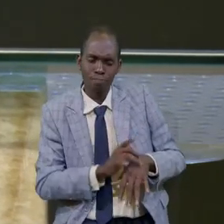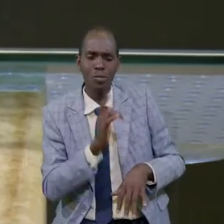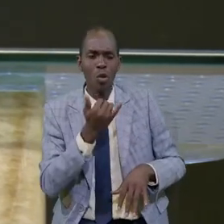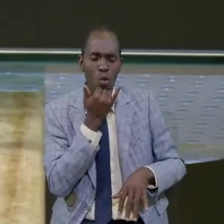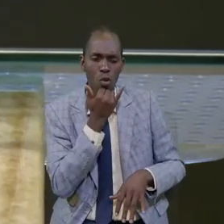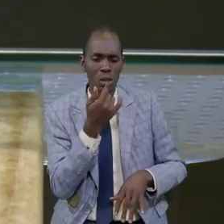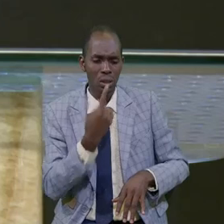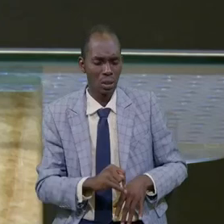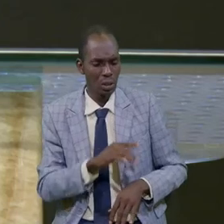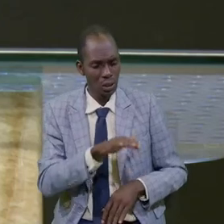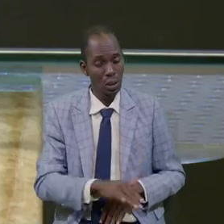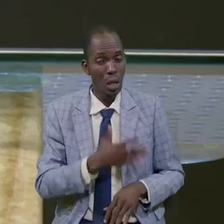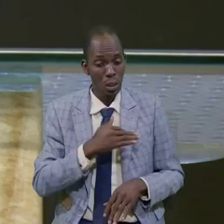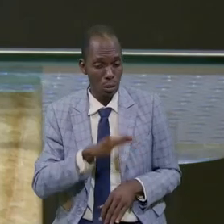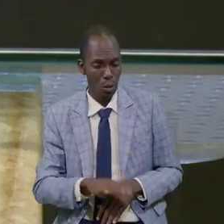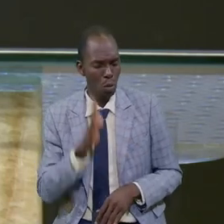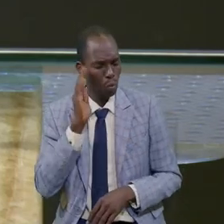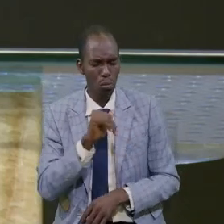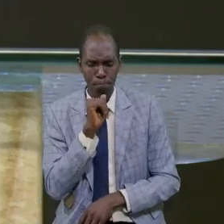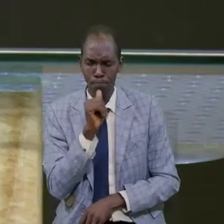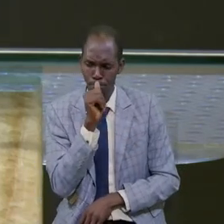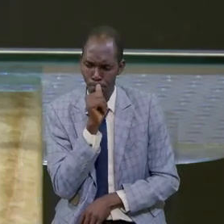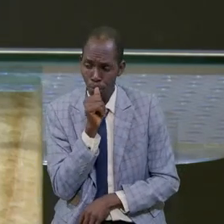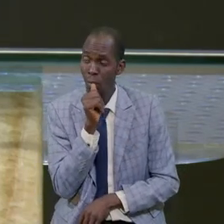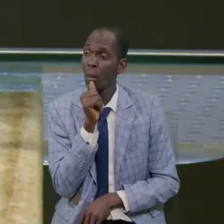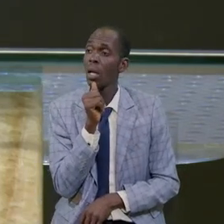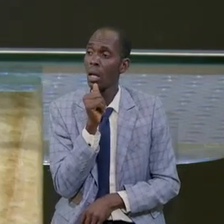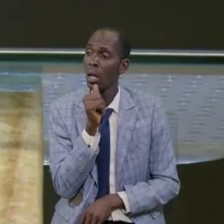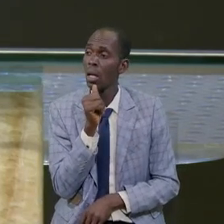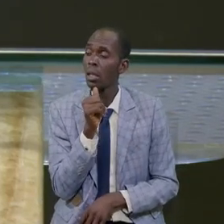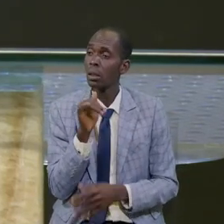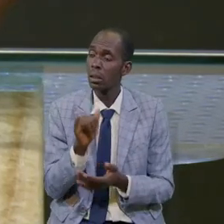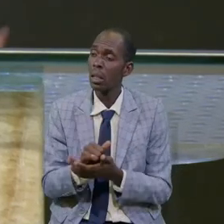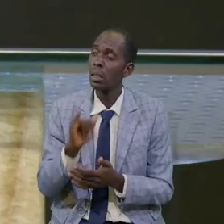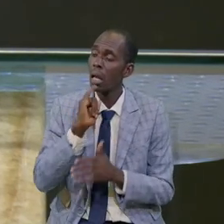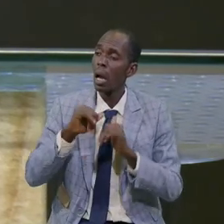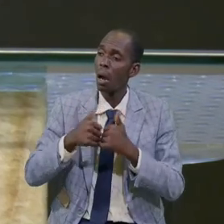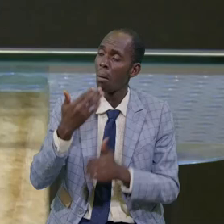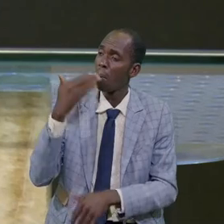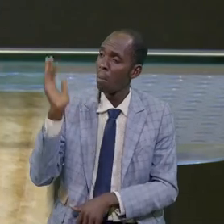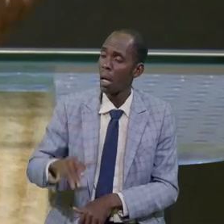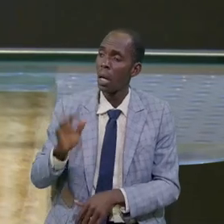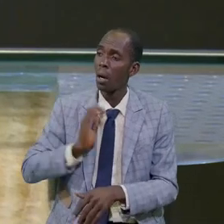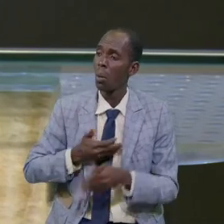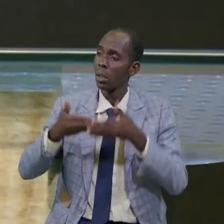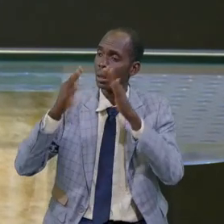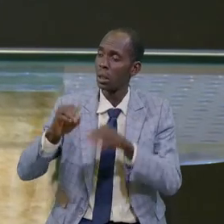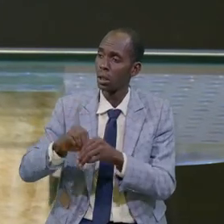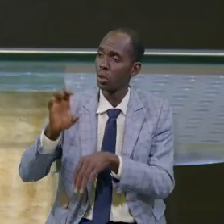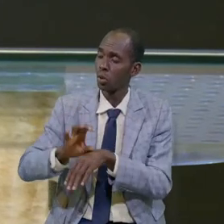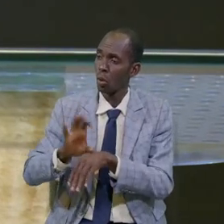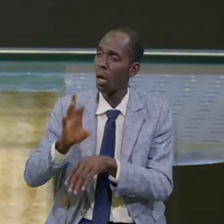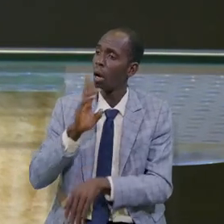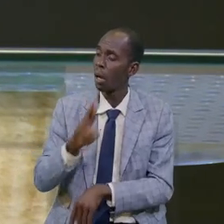puis l'enfant ne va pas parler, l'enfant va dire donc c'est ainsi que les dirigeants sont, c'est ainsi que ces membres